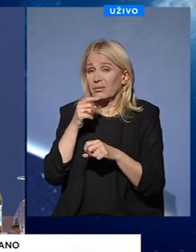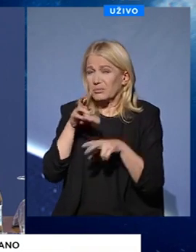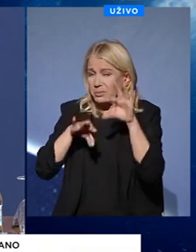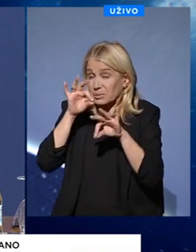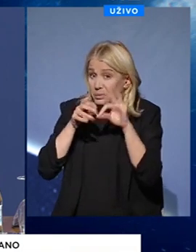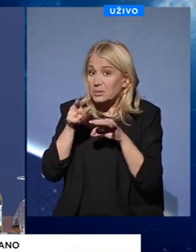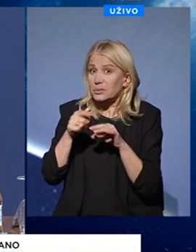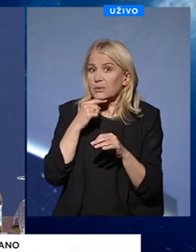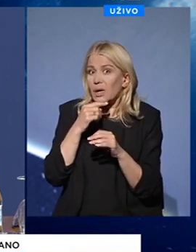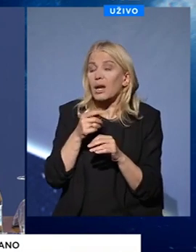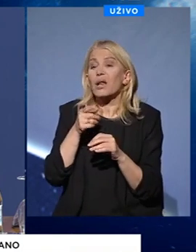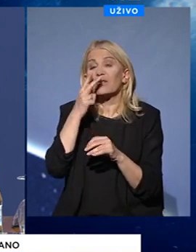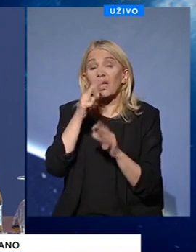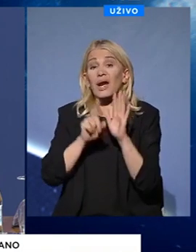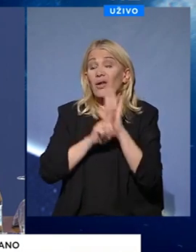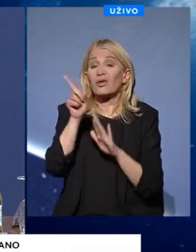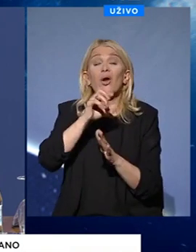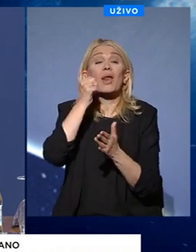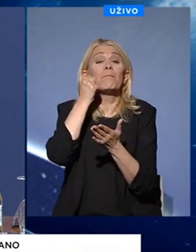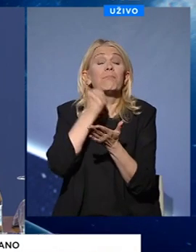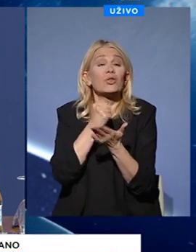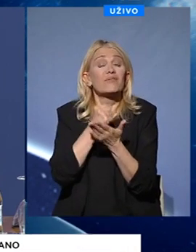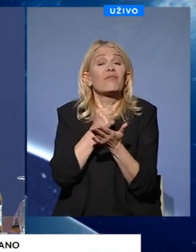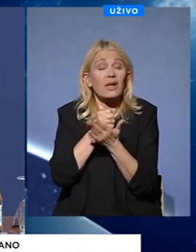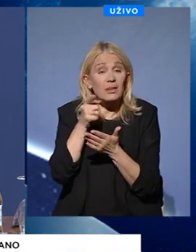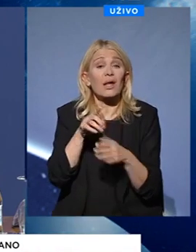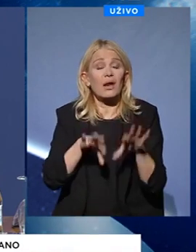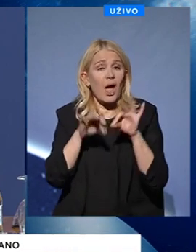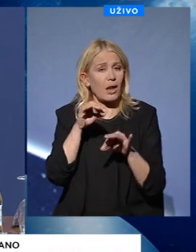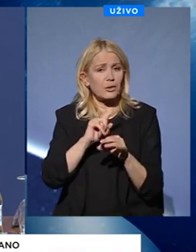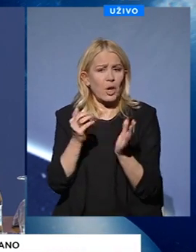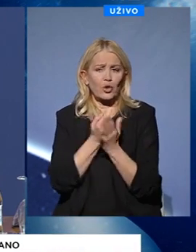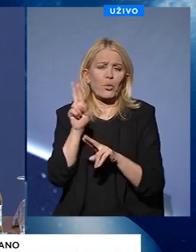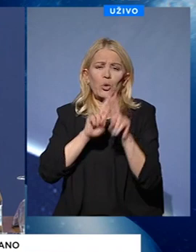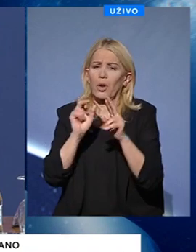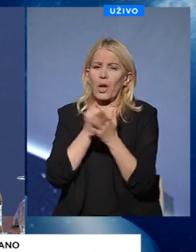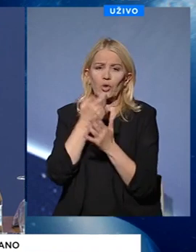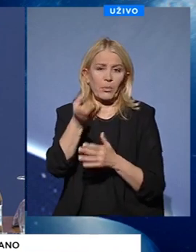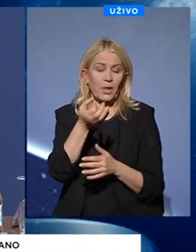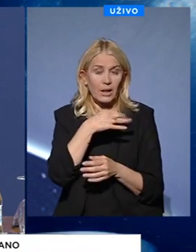I normalno, dok se ne potvrdi dijagnoza, pacijenti se ne leče, znači ne dobijaju terapiju.